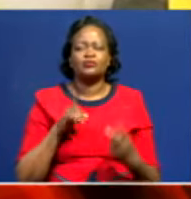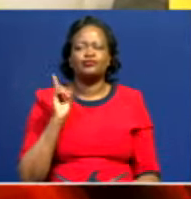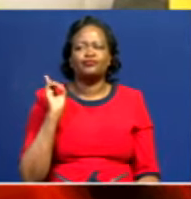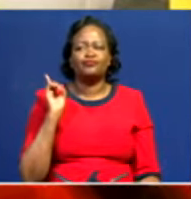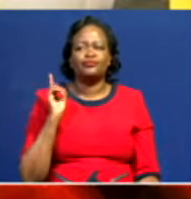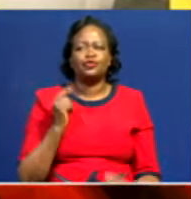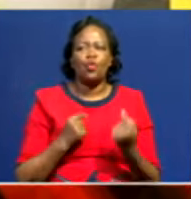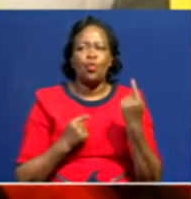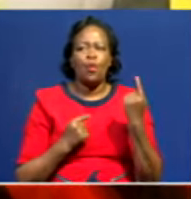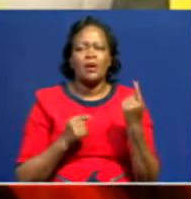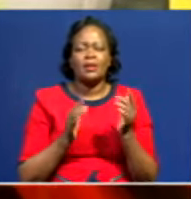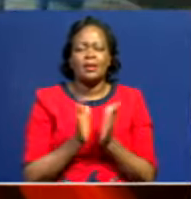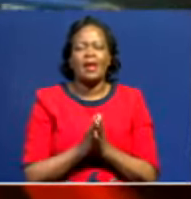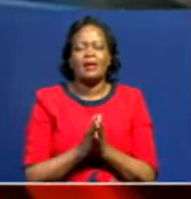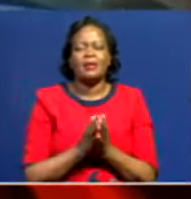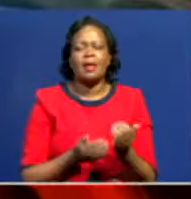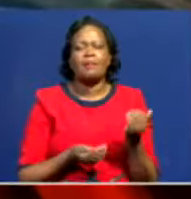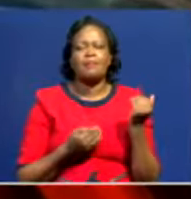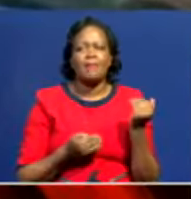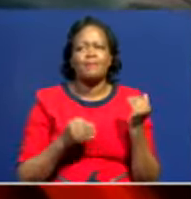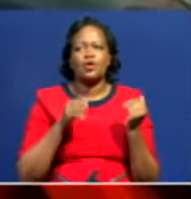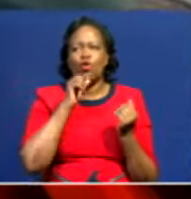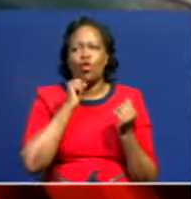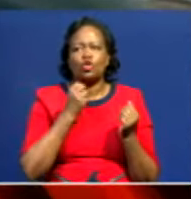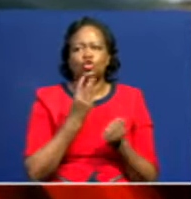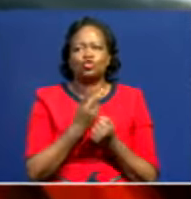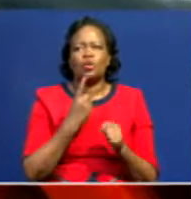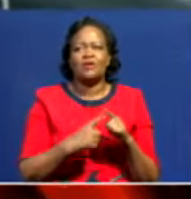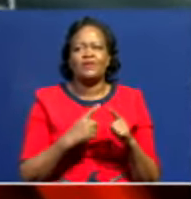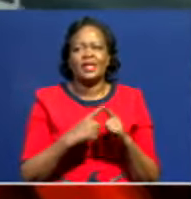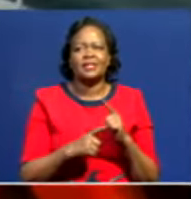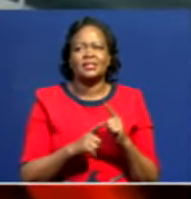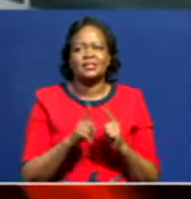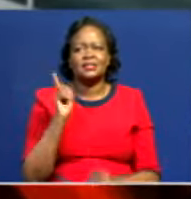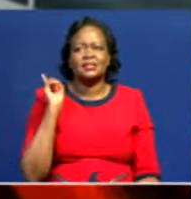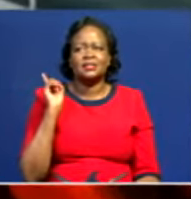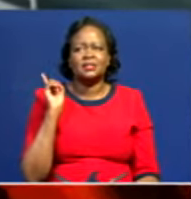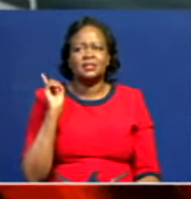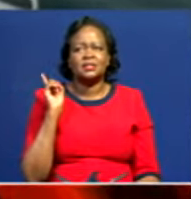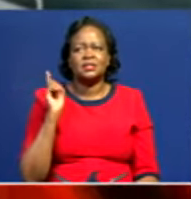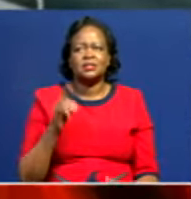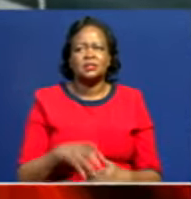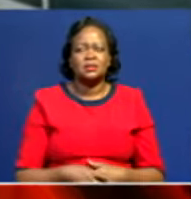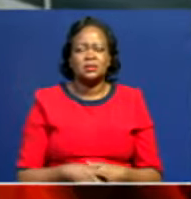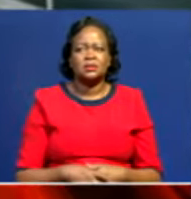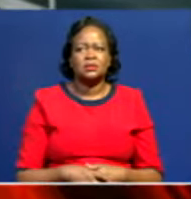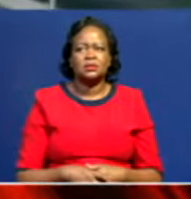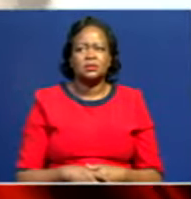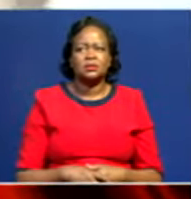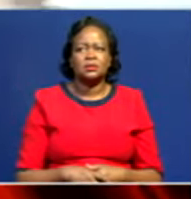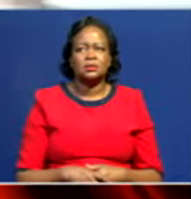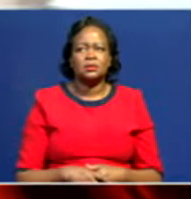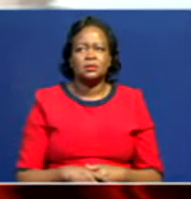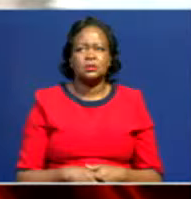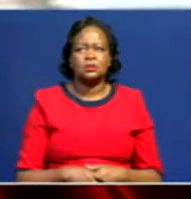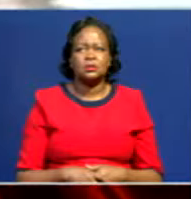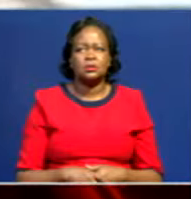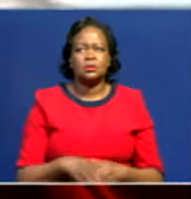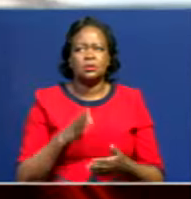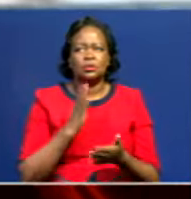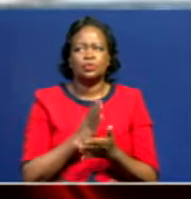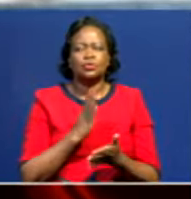mmoja, na kuna mtoto mmoja wa miaka 12 ambao katika wodi ya watoto. Sikia rais akiongea, na sio